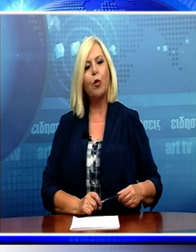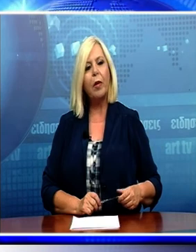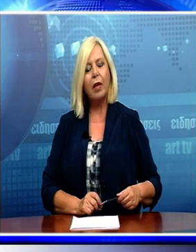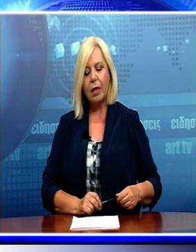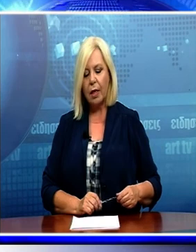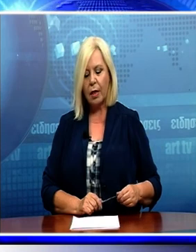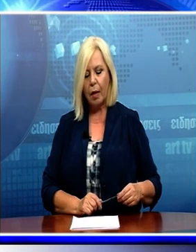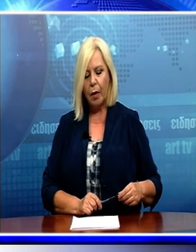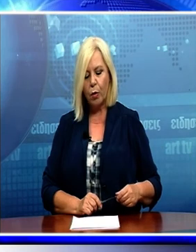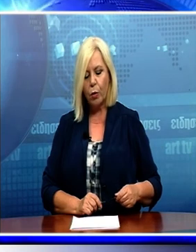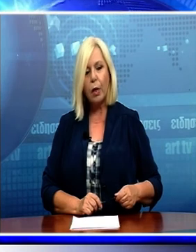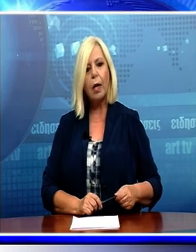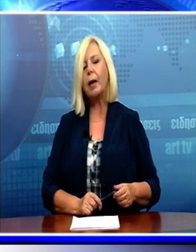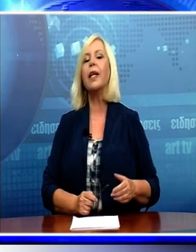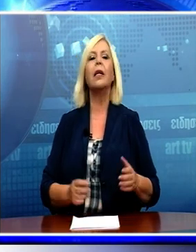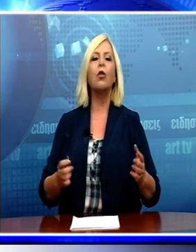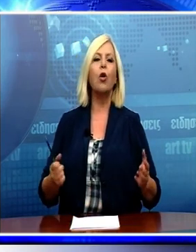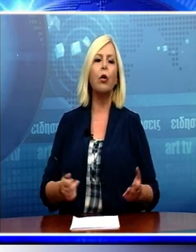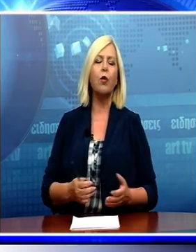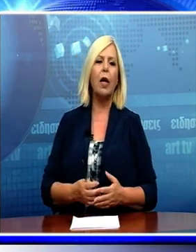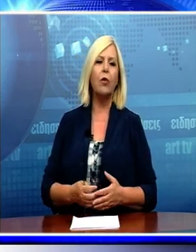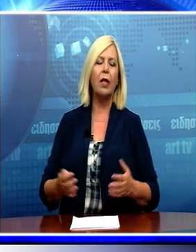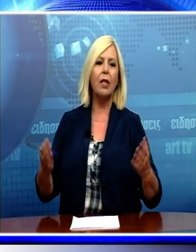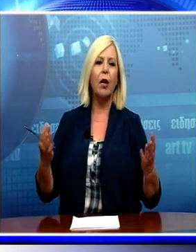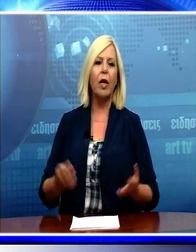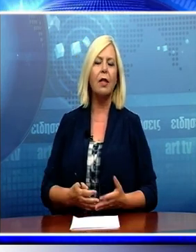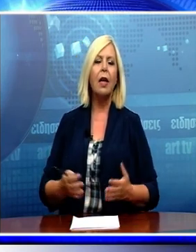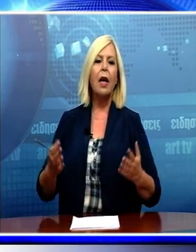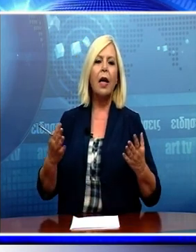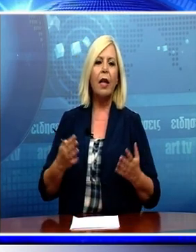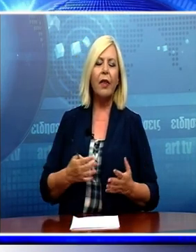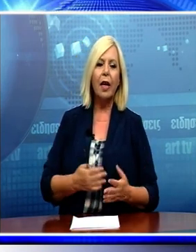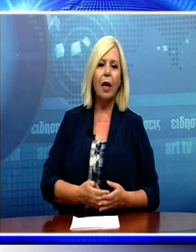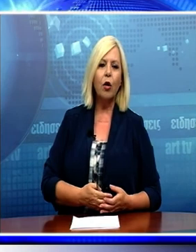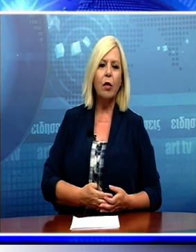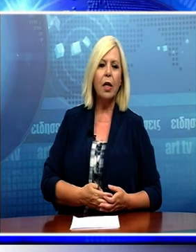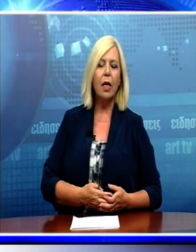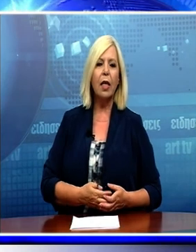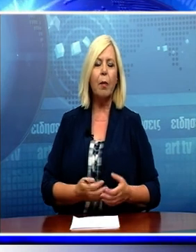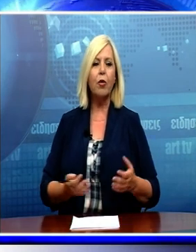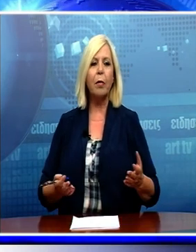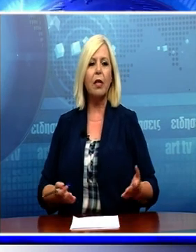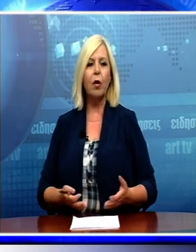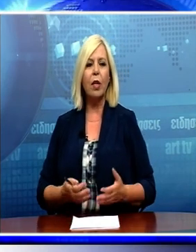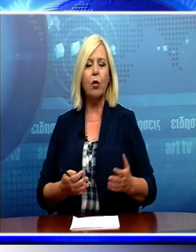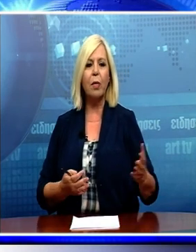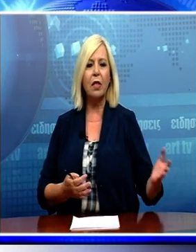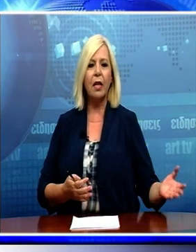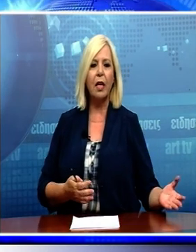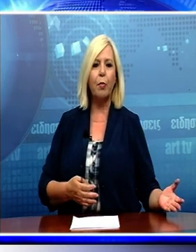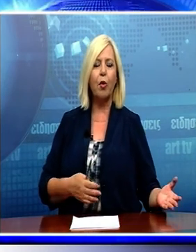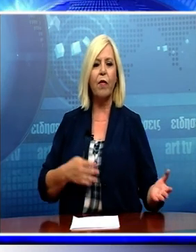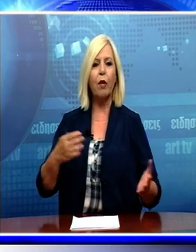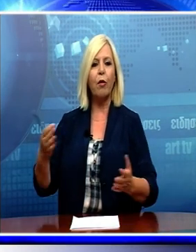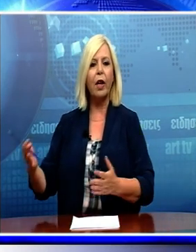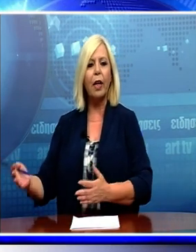της Υπουργού Παιδείας, κυρίας Κεραμέως. Έχει γίνει ολόκληρος άλλος για τις εκλογές. Δεν αναγνώρισε η κυρία Κεραμέως κάποιες εκλογές οι οποίες είχαν